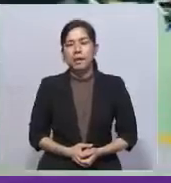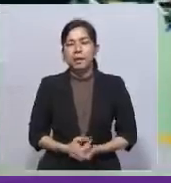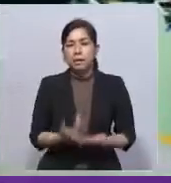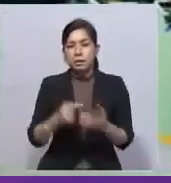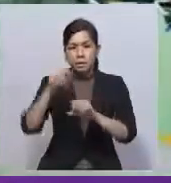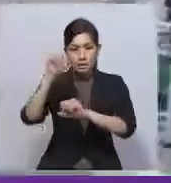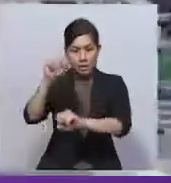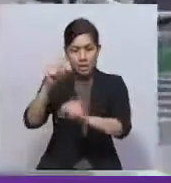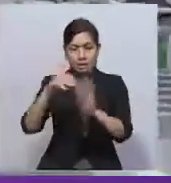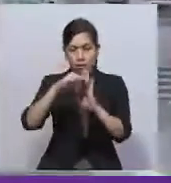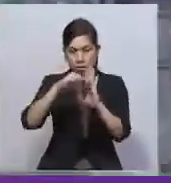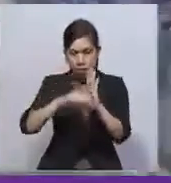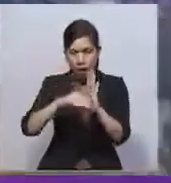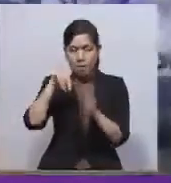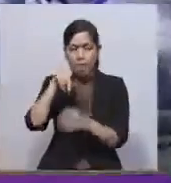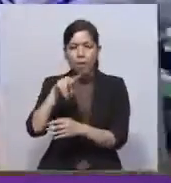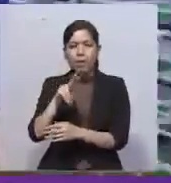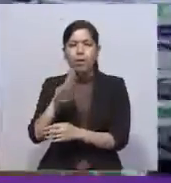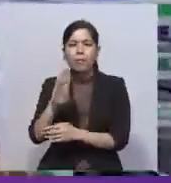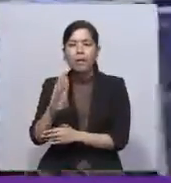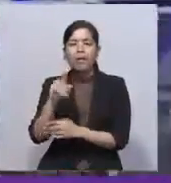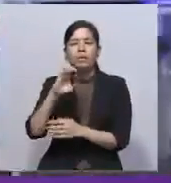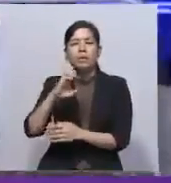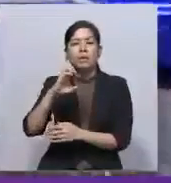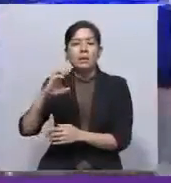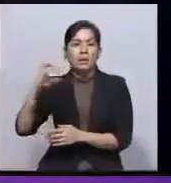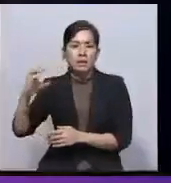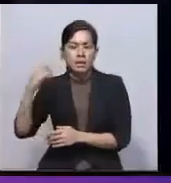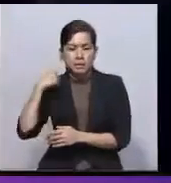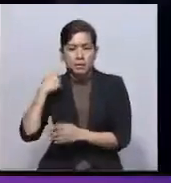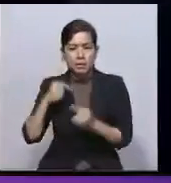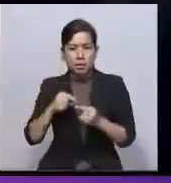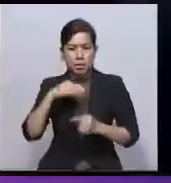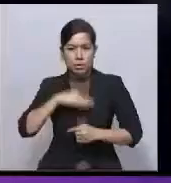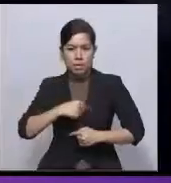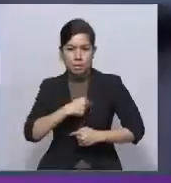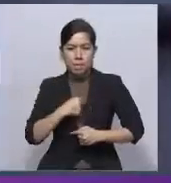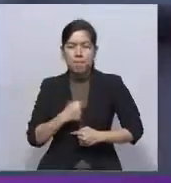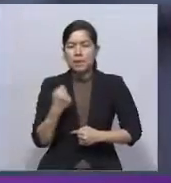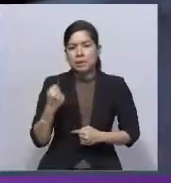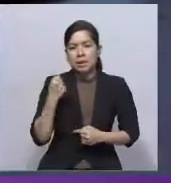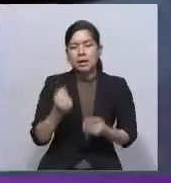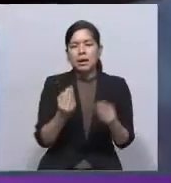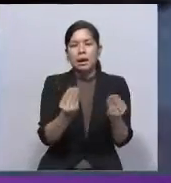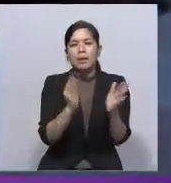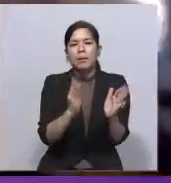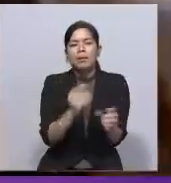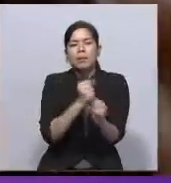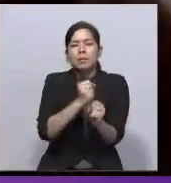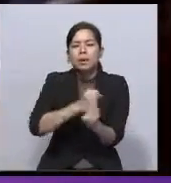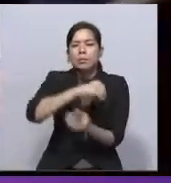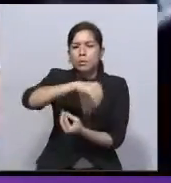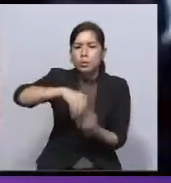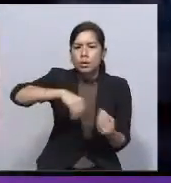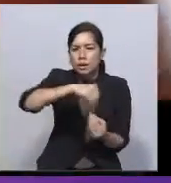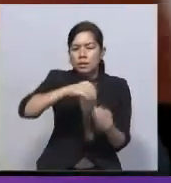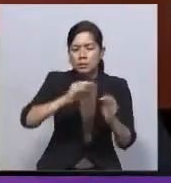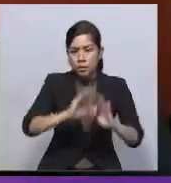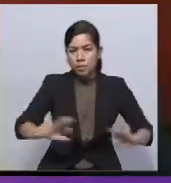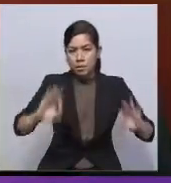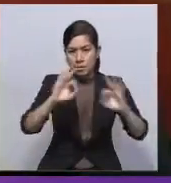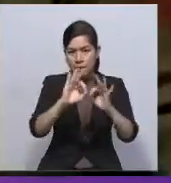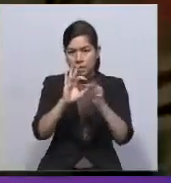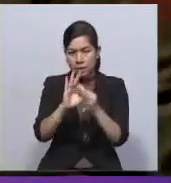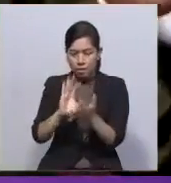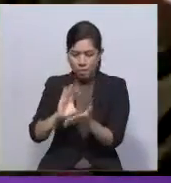การประกาศใช้ร่างพ.ร.บ. EEC จะเพิ่มความเชื่อมั่นให้กับนักธุรกิจซึ่งจะเป็นจิ๊กซอสำคัญของการลงทุ